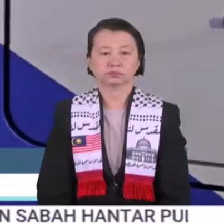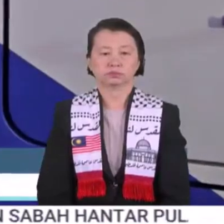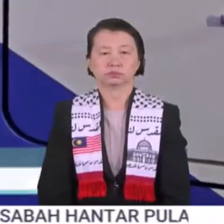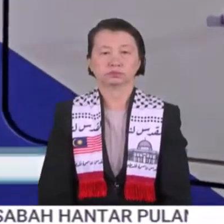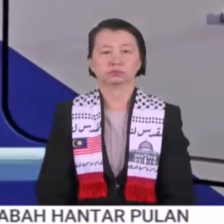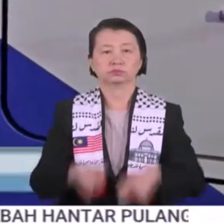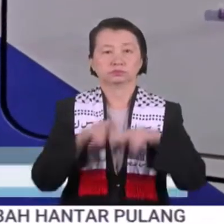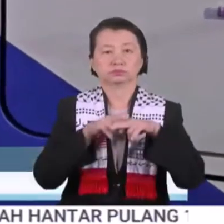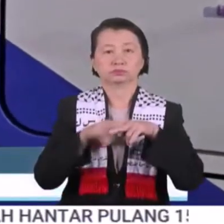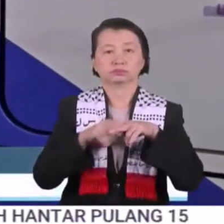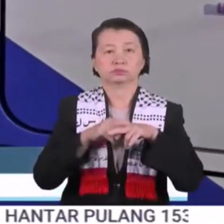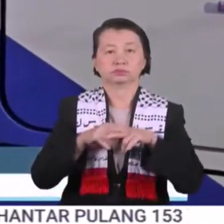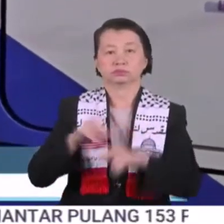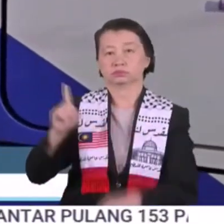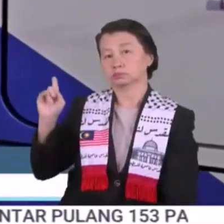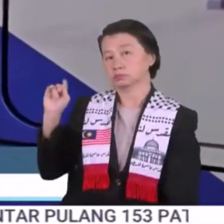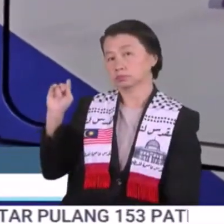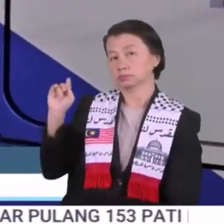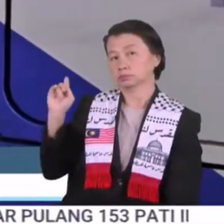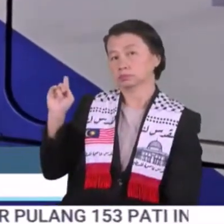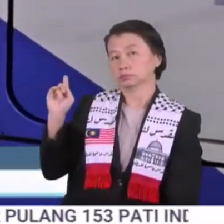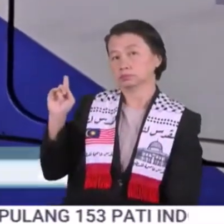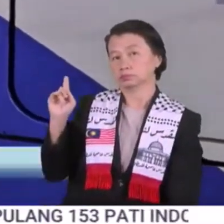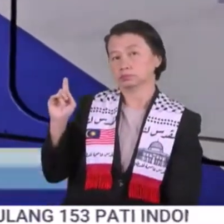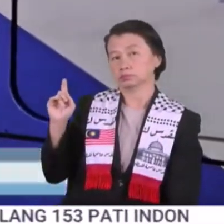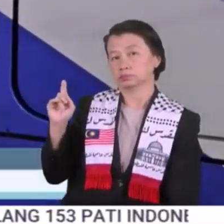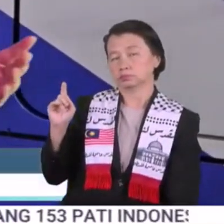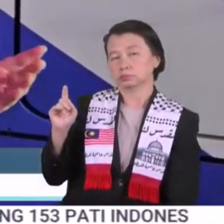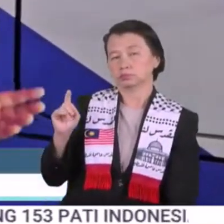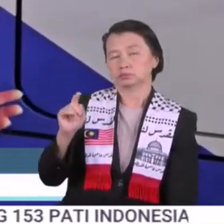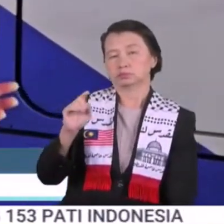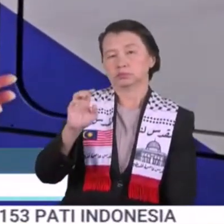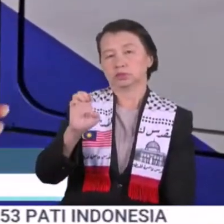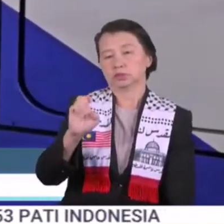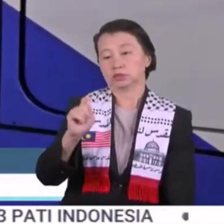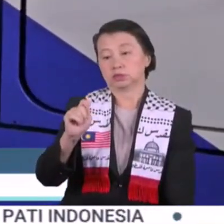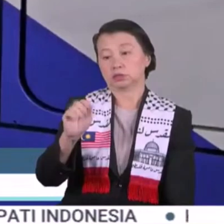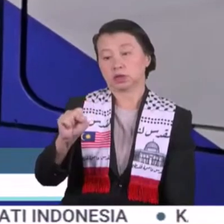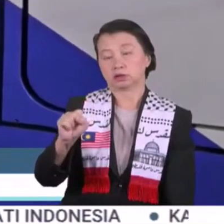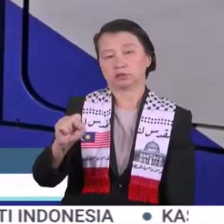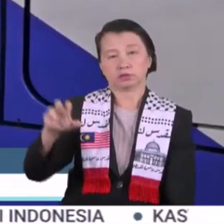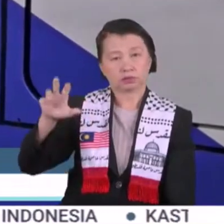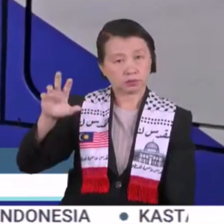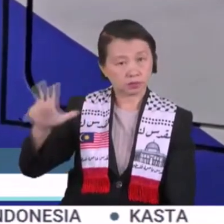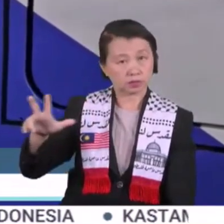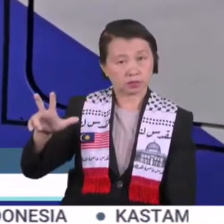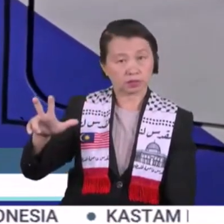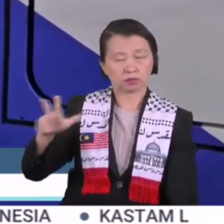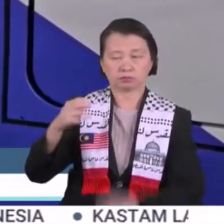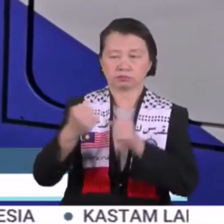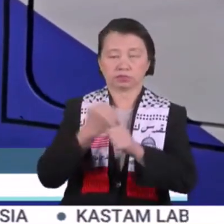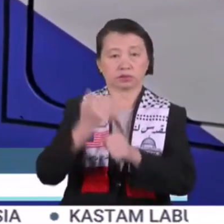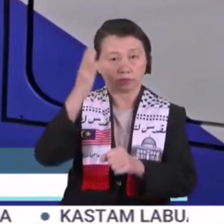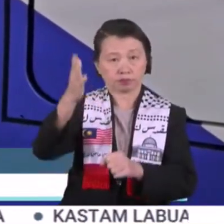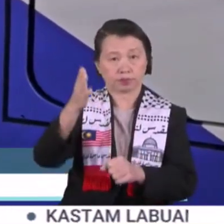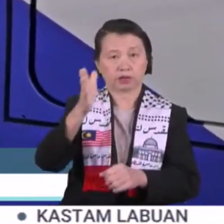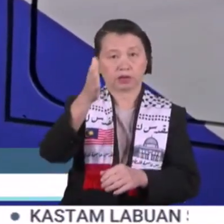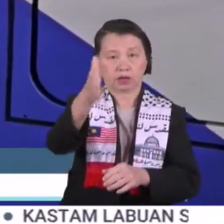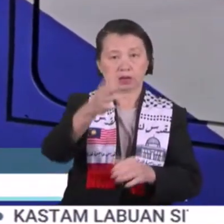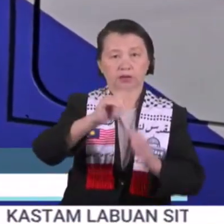Kereta api ini adalah TTS ketiga dan apabila adanya rolling stock ini menjelang tahun depan, kita akan